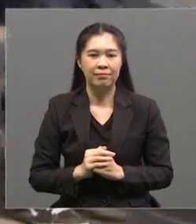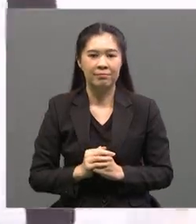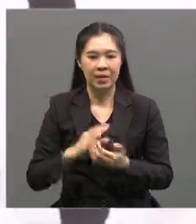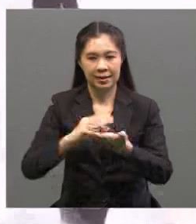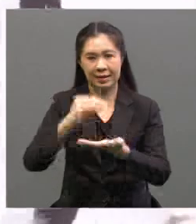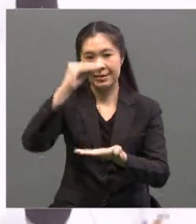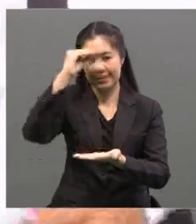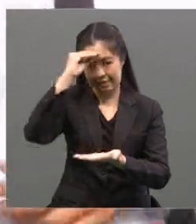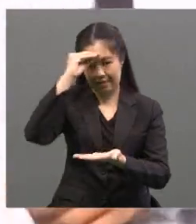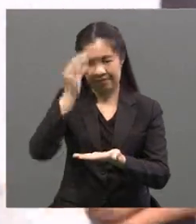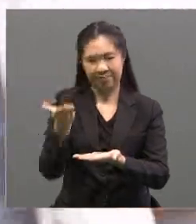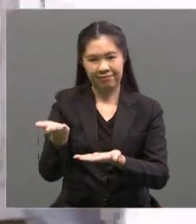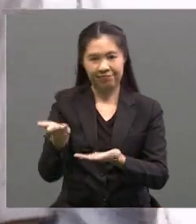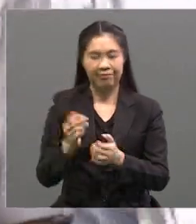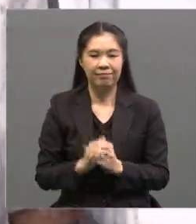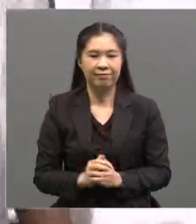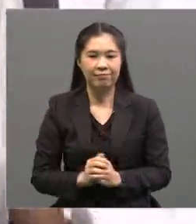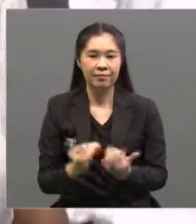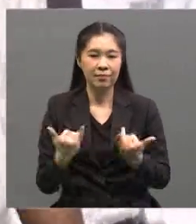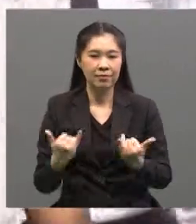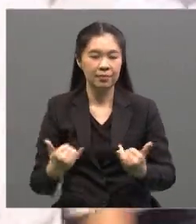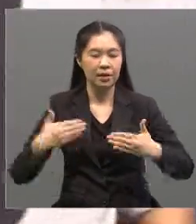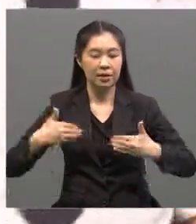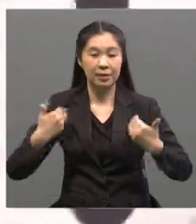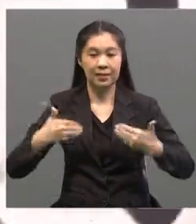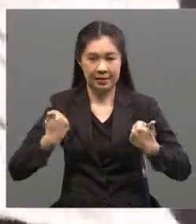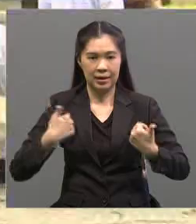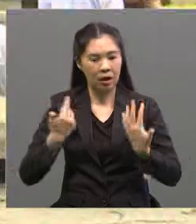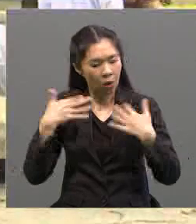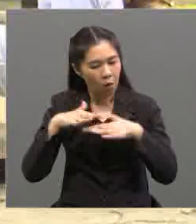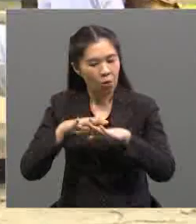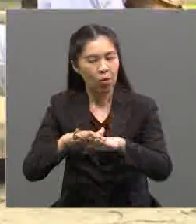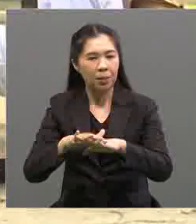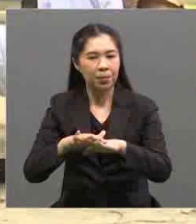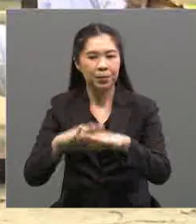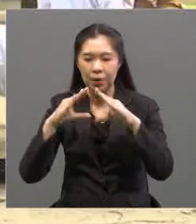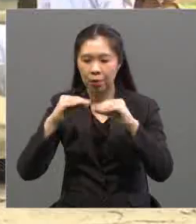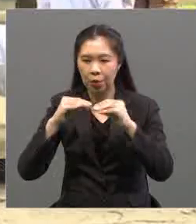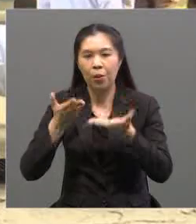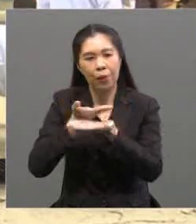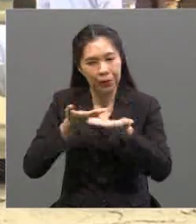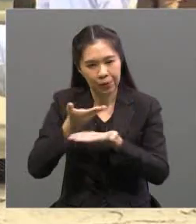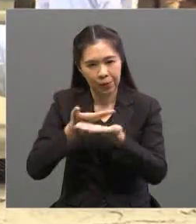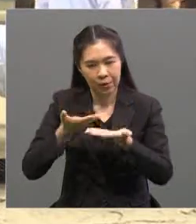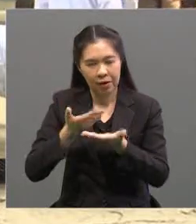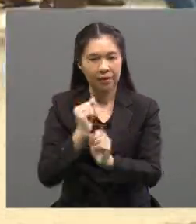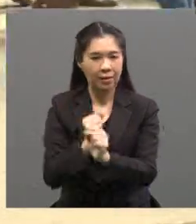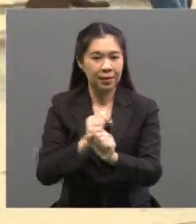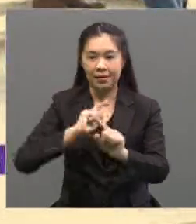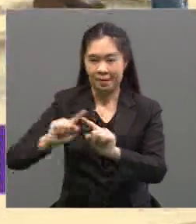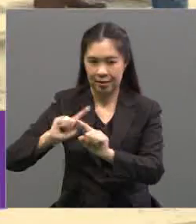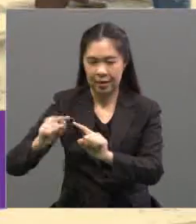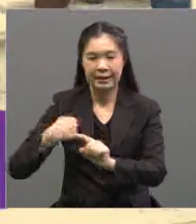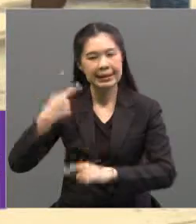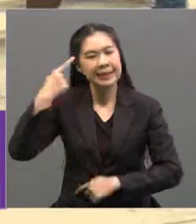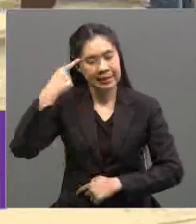ษาอุเทรนถวายบอกว่าเป็นเรื่องที่น่ายินดีครับที่ได้มีส่วนร่วมในการหารือกับหน่วยงานต่างๆแต่ยังคงยืนยันในจุ